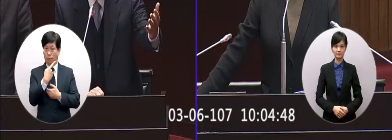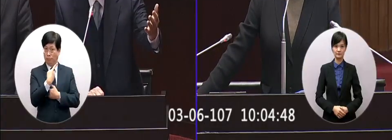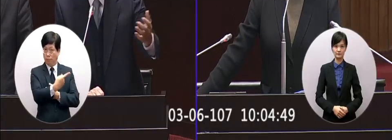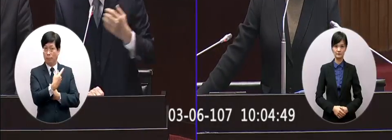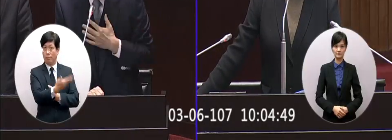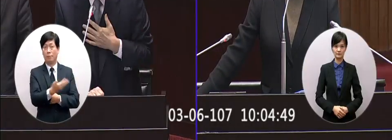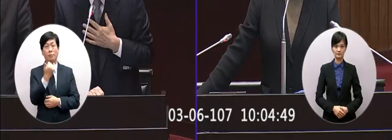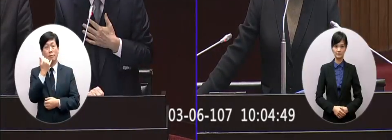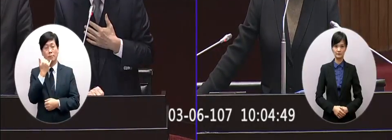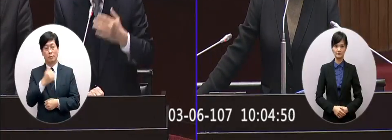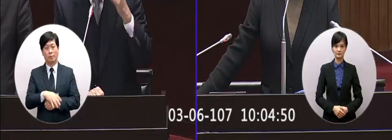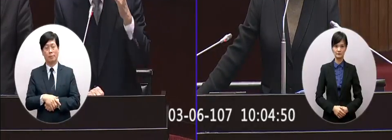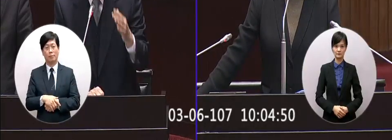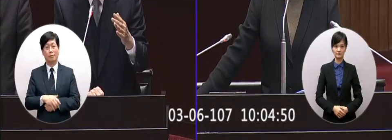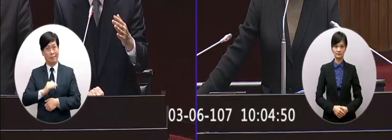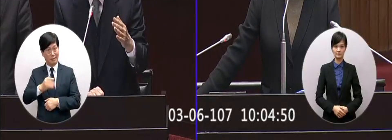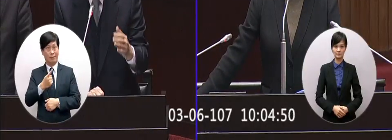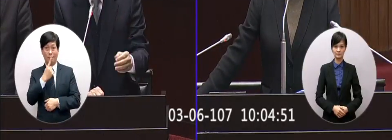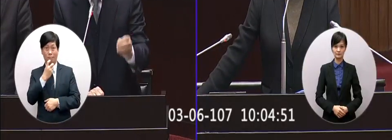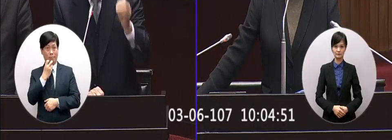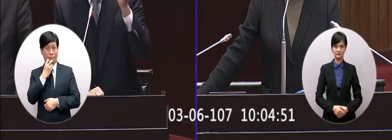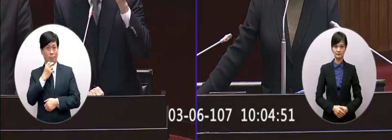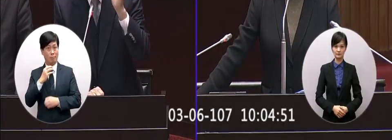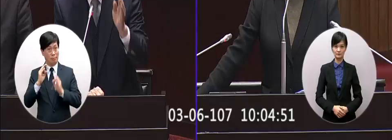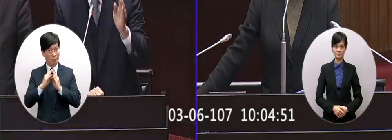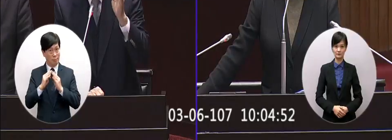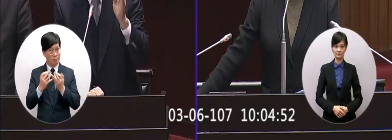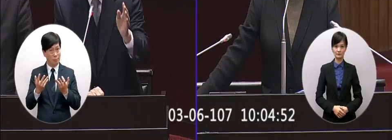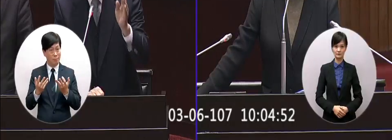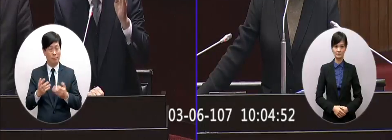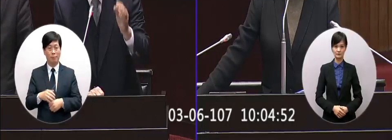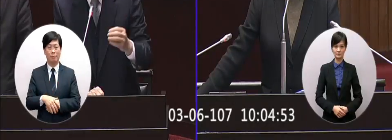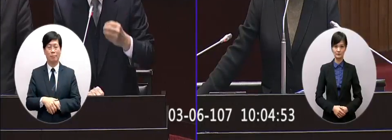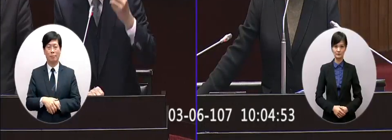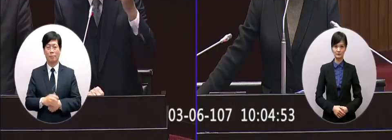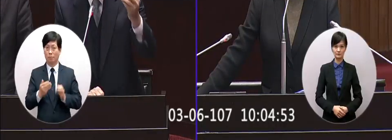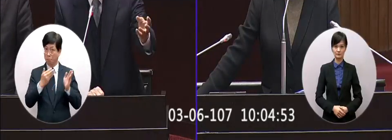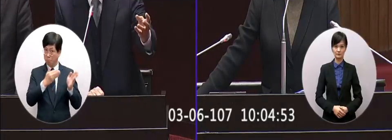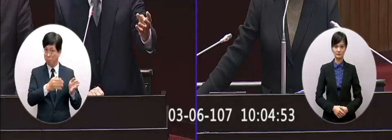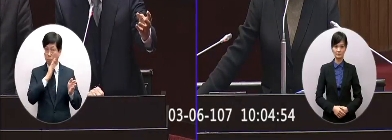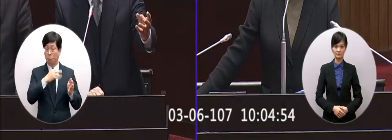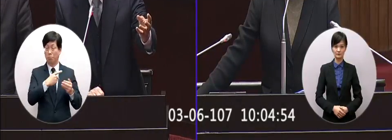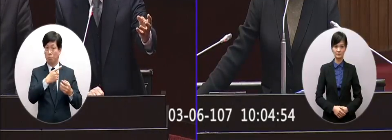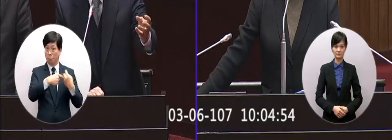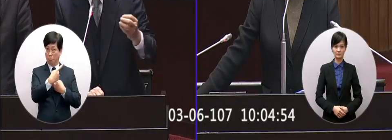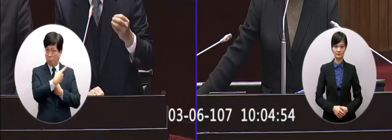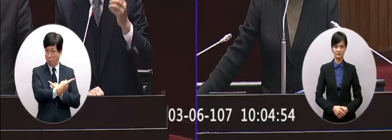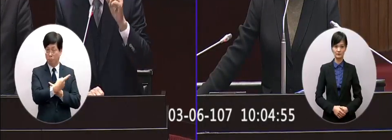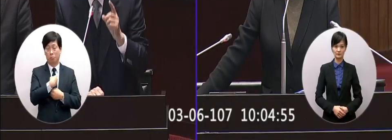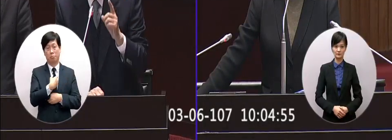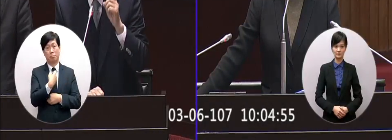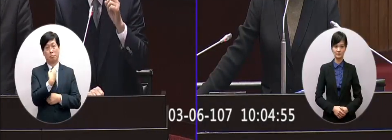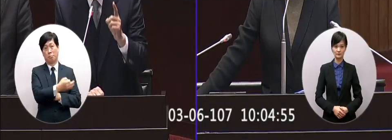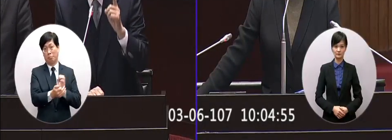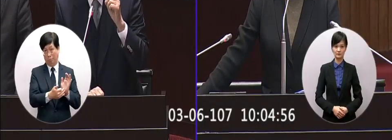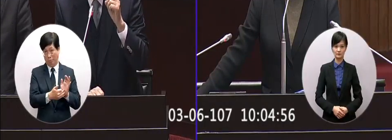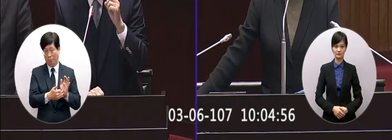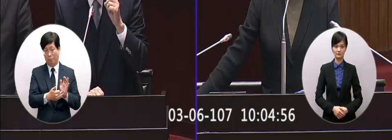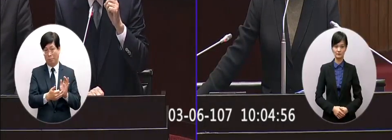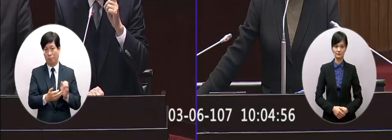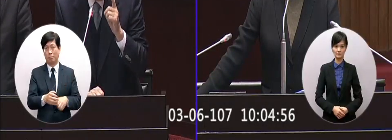给他，但是呢，中央银行呢会对于他的这个转融通就授信给他了，我